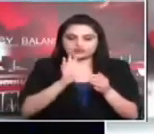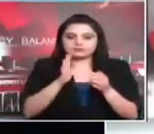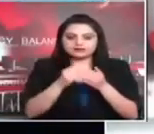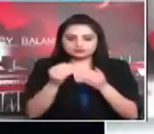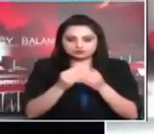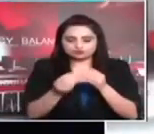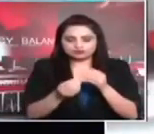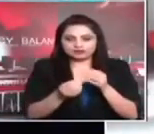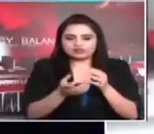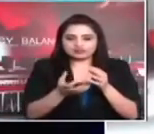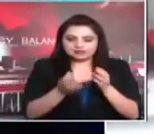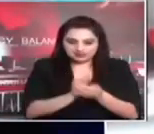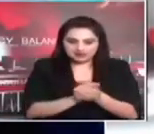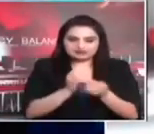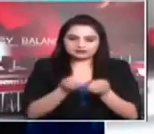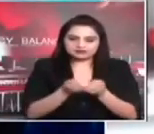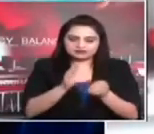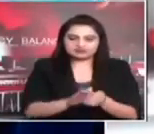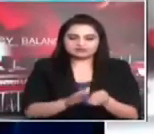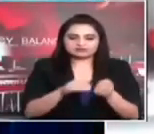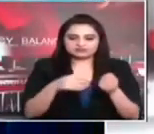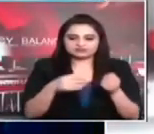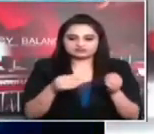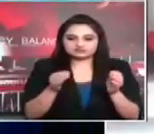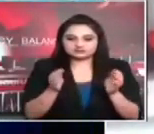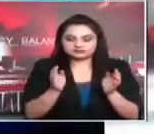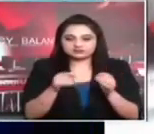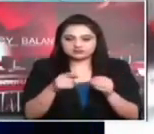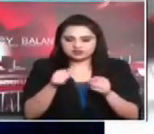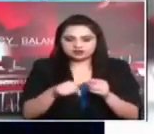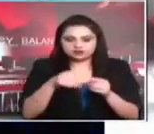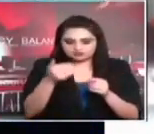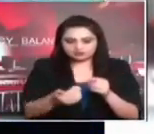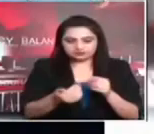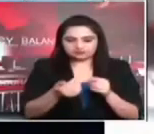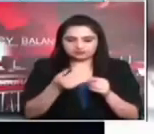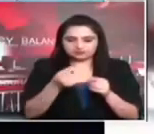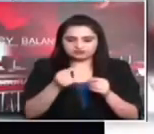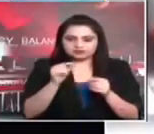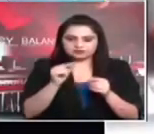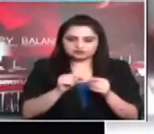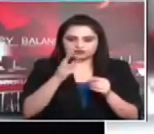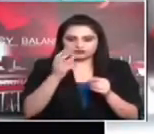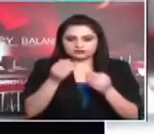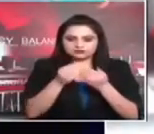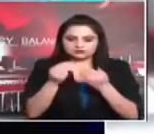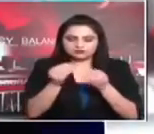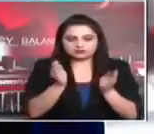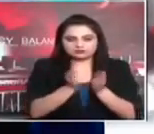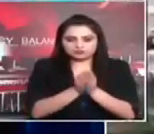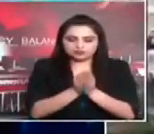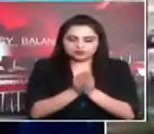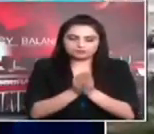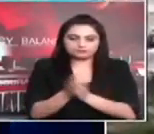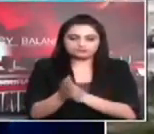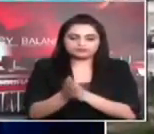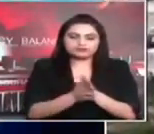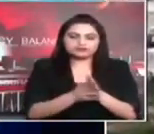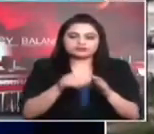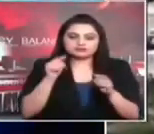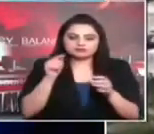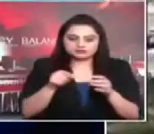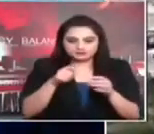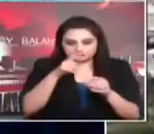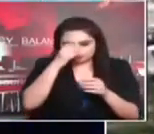छ। 5 रुपियाँ जम्मा 33 रुपियाँ 25 पैसा, तर अहिलेसम्म हाल हामीले चेन पेसन भएर 30 रुपियाँ मात्रै लिने गरेका छौँ प्रति पर्यटकबाट। तराई